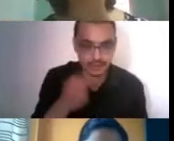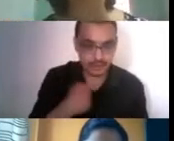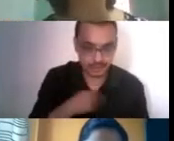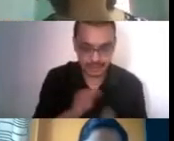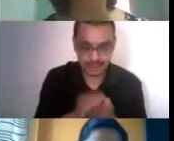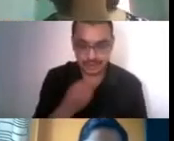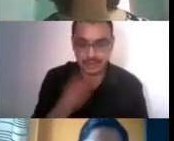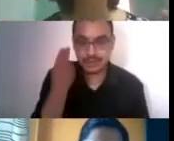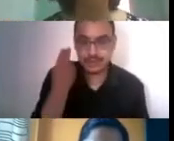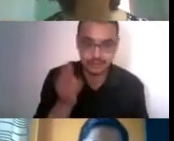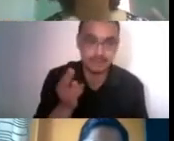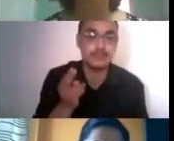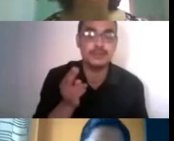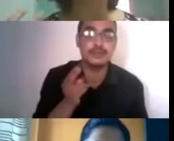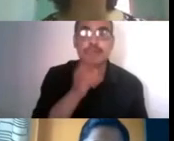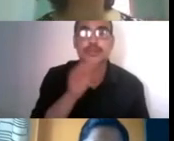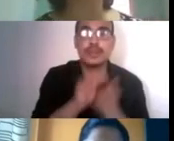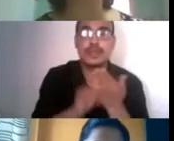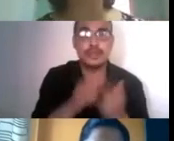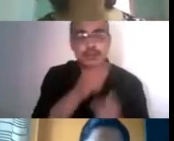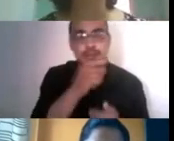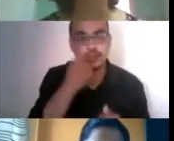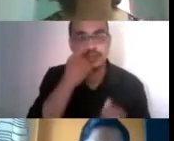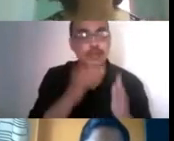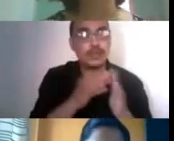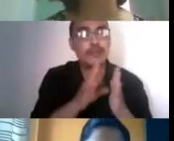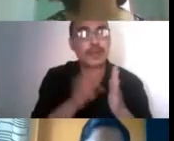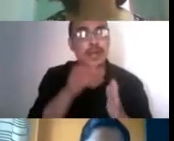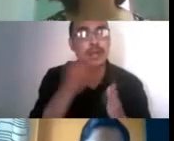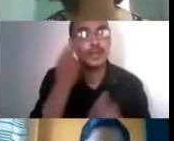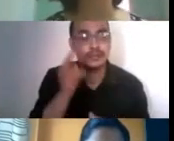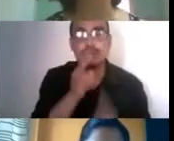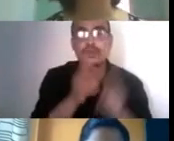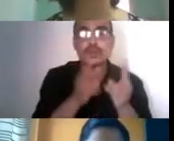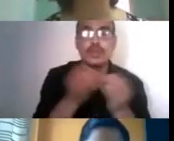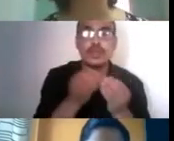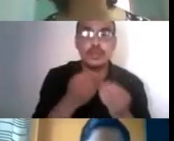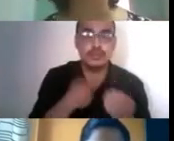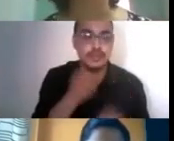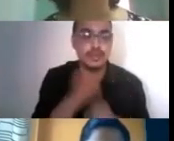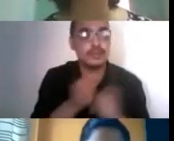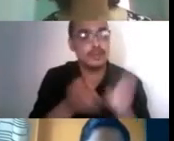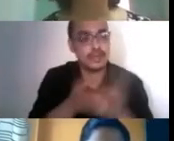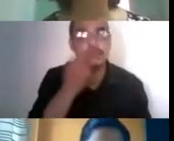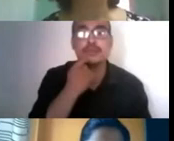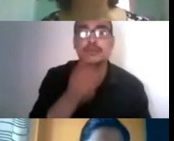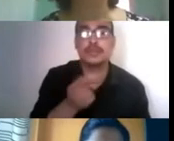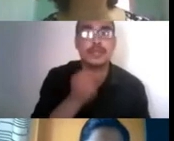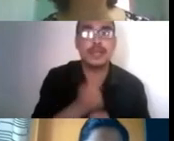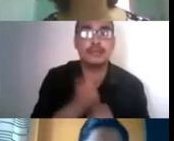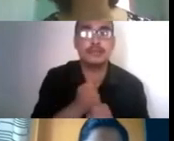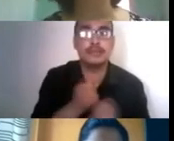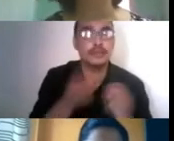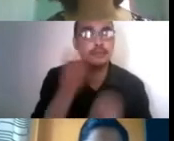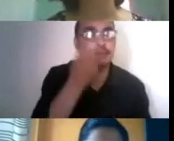दिएको थियौ होइन, यस्ता खालका तिम्रो माइतीबाट आएको थियो, यस्ता खालका कुराहरू, अब होइन म काम गर्न जान्छु नि भनेर काम गर्नु जान